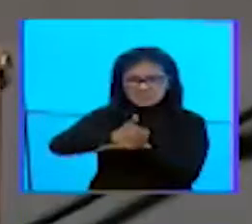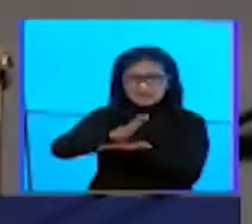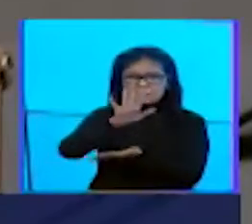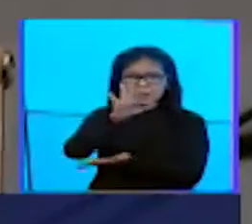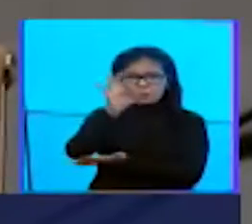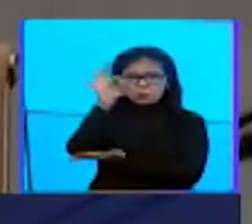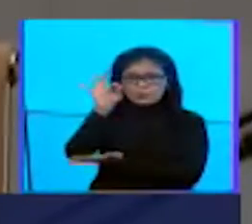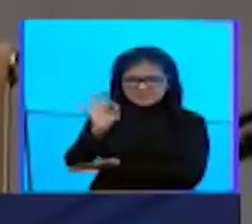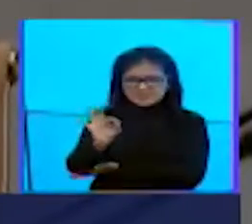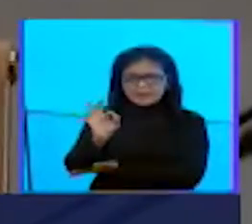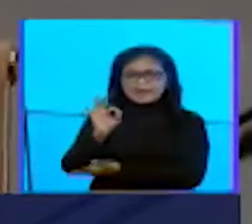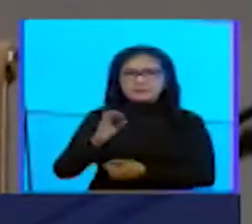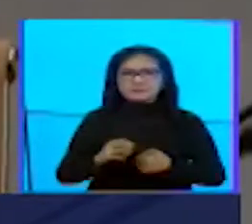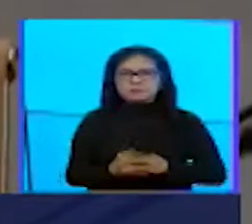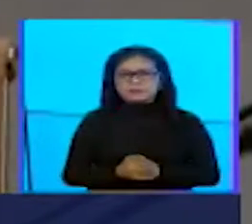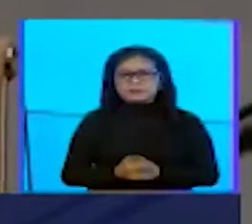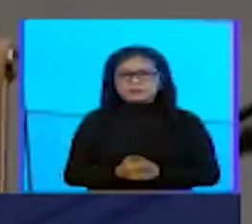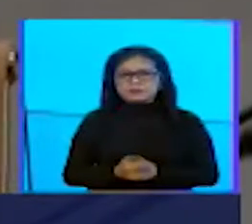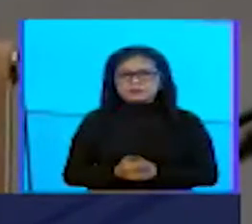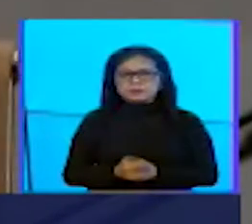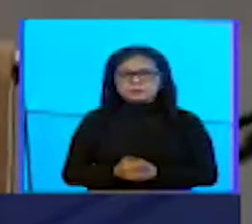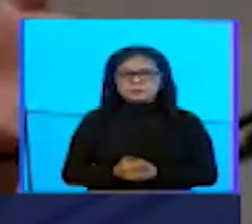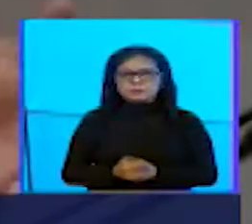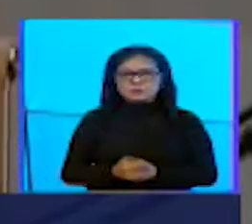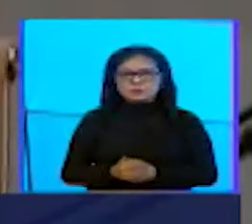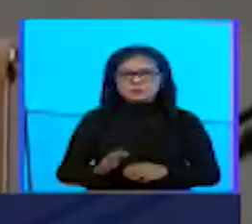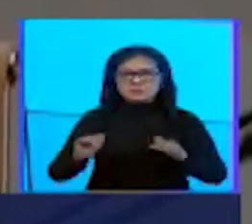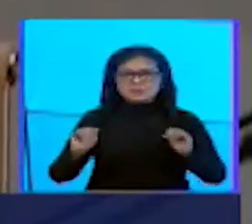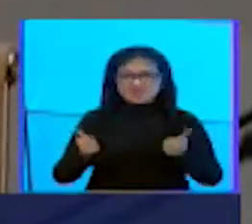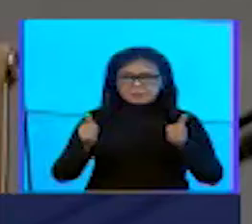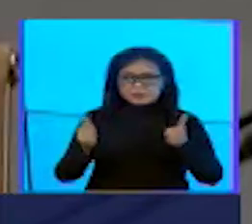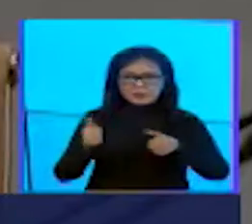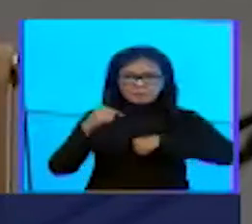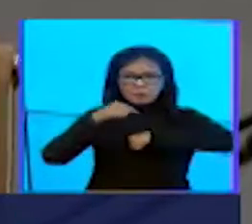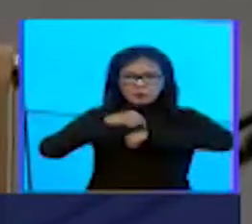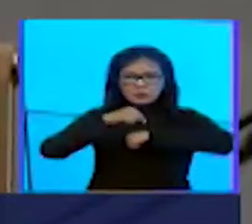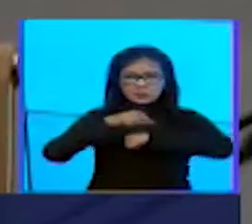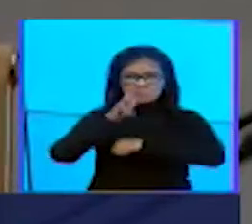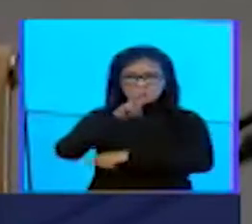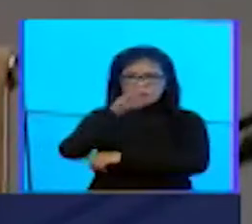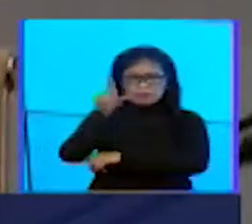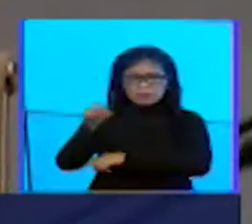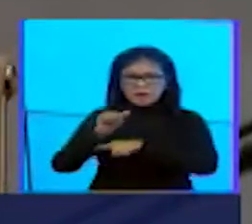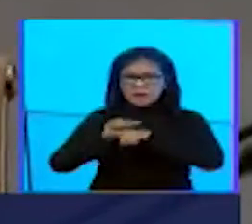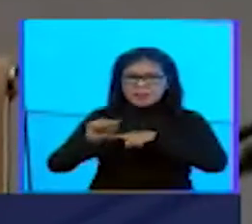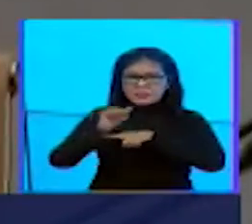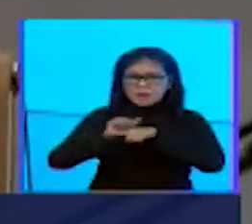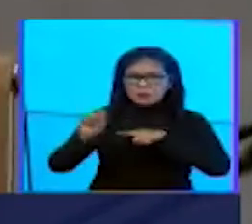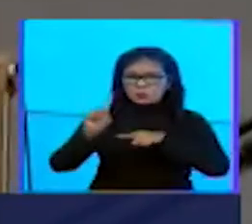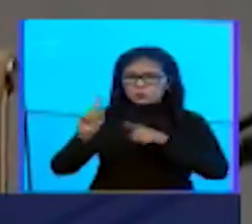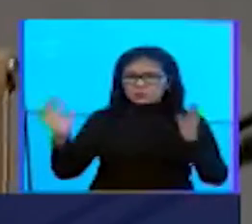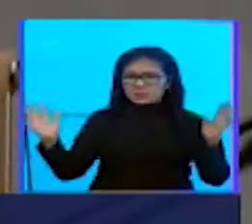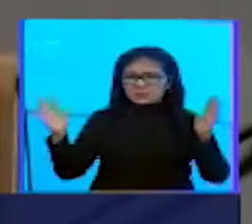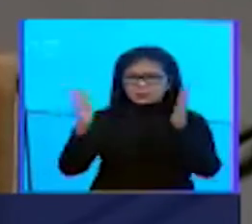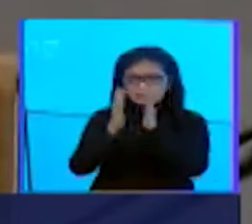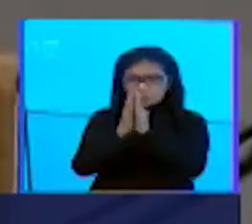untuk mempersiapkan dalam waktu 3 bulan ini harus matang. Walaupun ini nanti akan disesuaikan dengan masalah dinamika yang terjadi, tapi kan persiapan